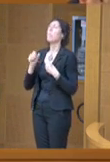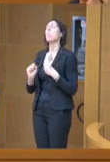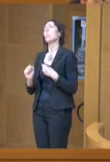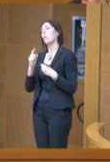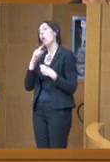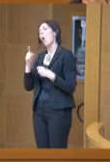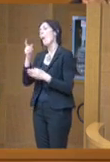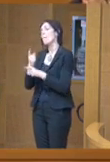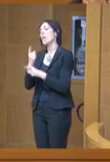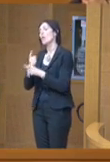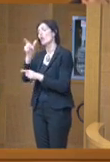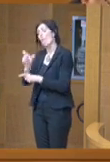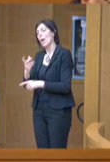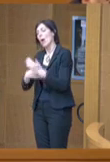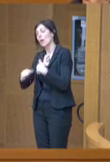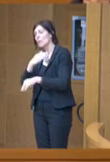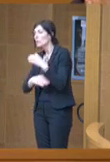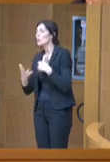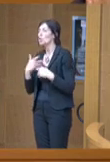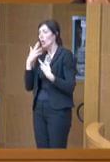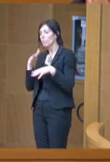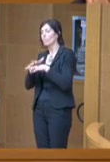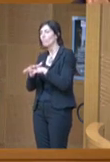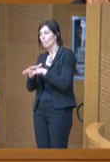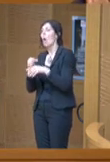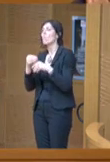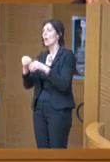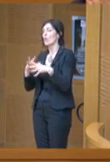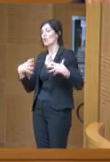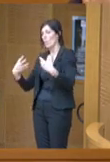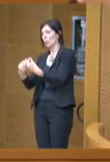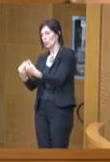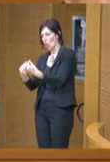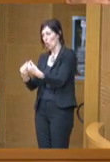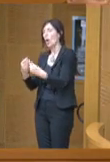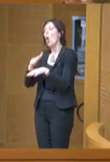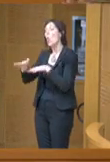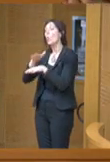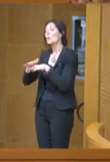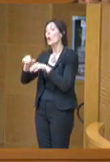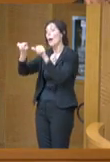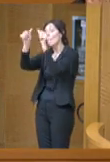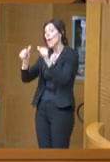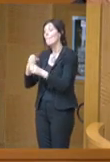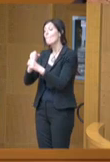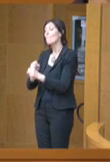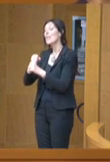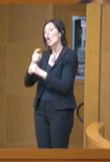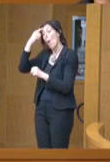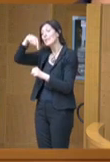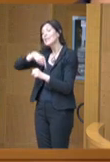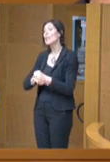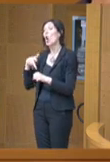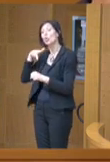con disabilità verso un'ottica sistemica di partecipazione, utilizzando un modello biopsicosociale basato sui